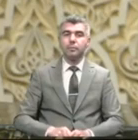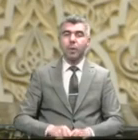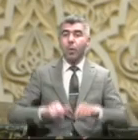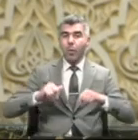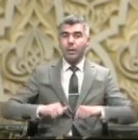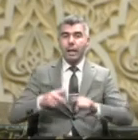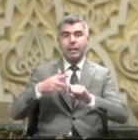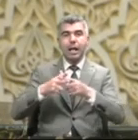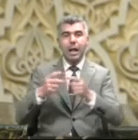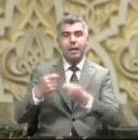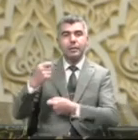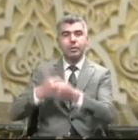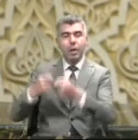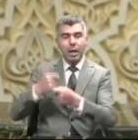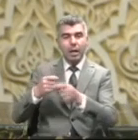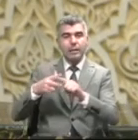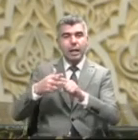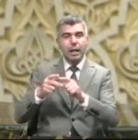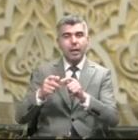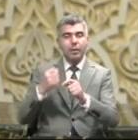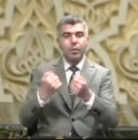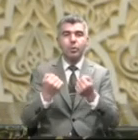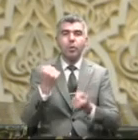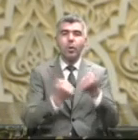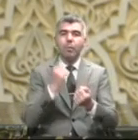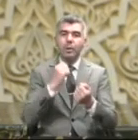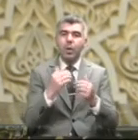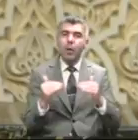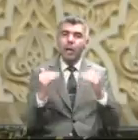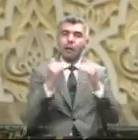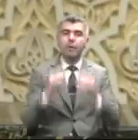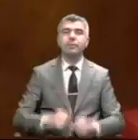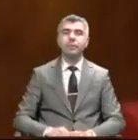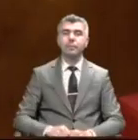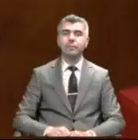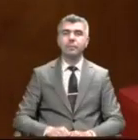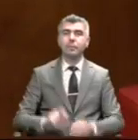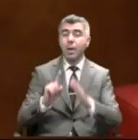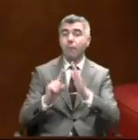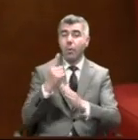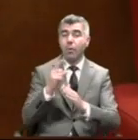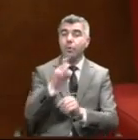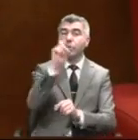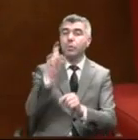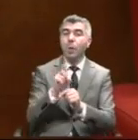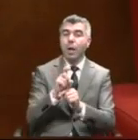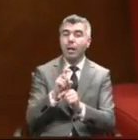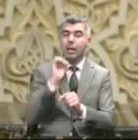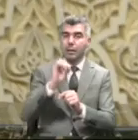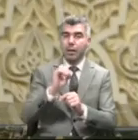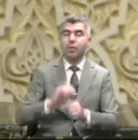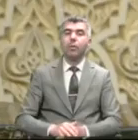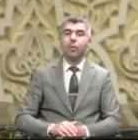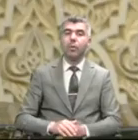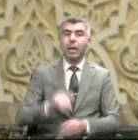الصناعه والتجاره حول صناعه السيارات بالمغرب والتي تجمعها وحده الموضوع والبدايه مع سؤال فريق الاصاله والمعاصره